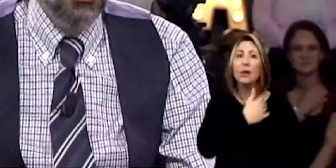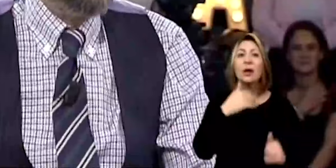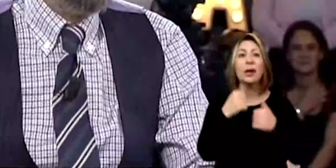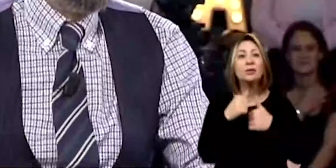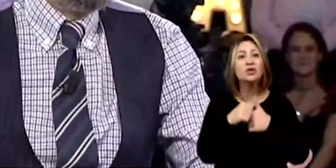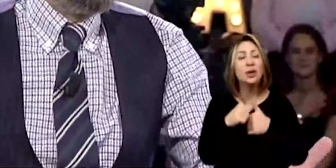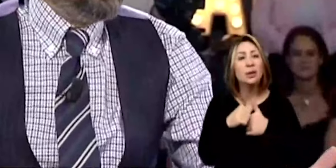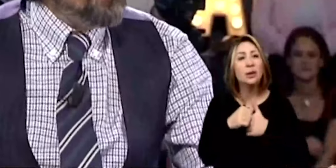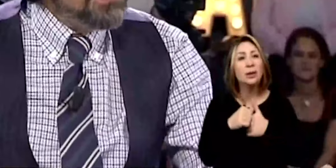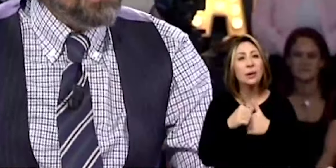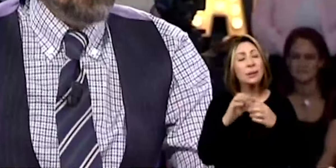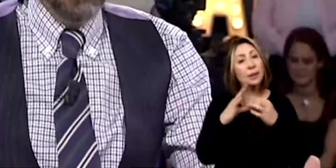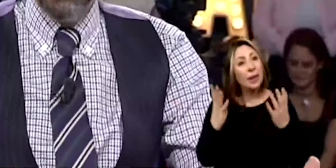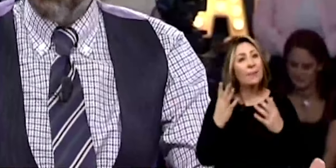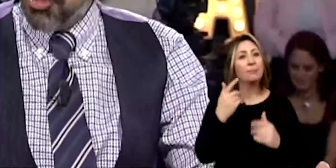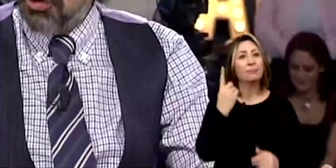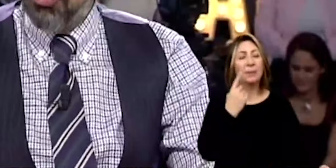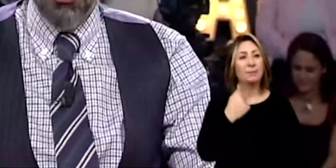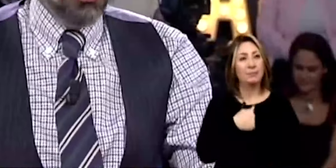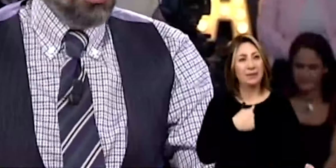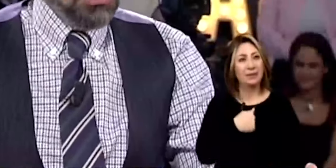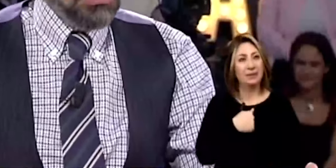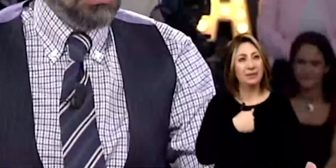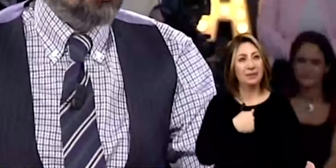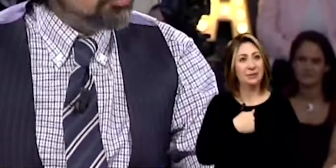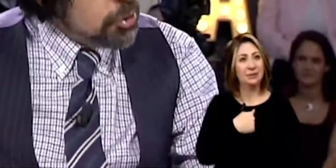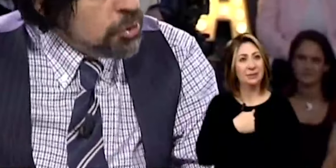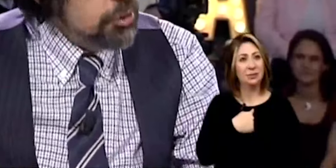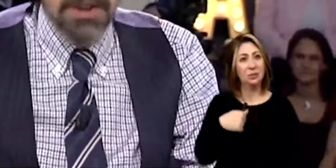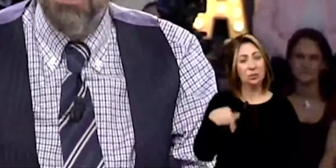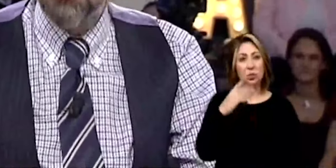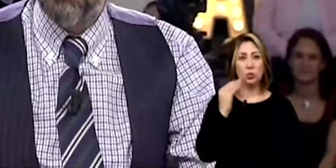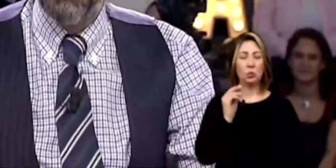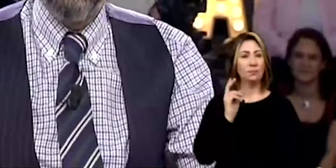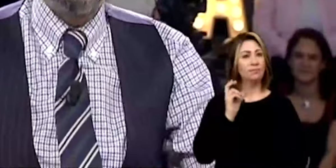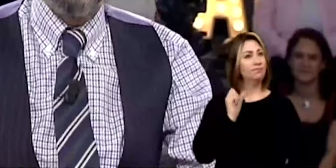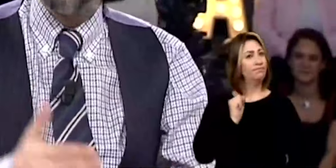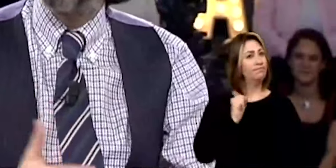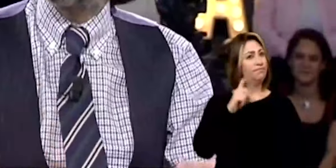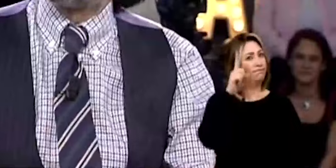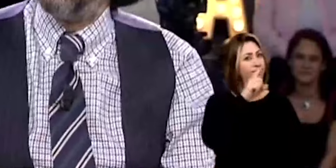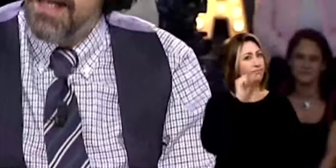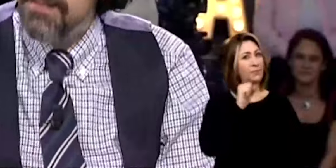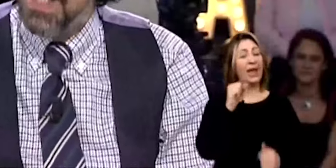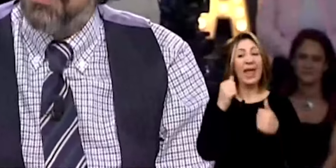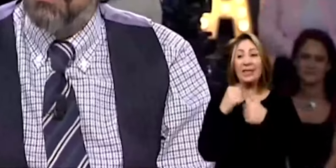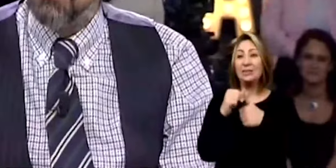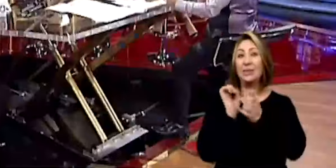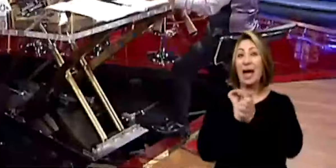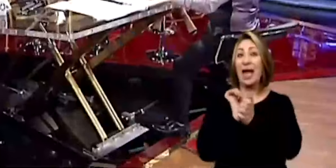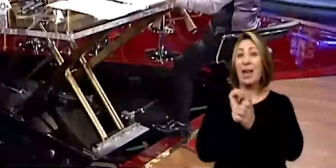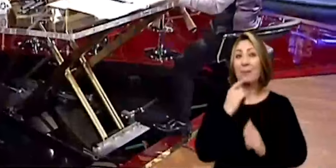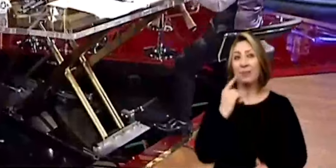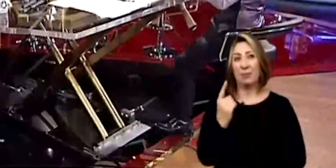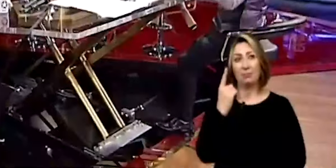eşine, çünkü bir de biz çok tutucuyuzdur değil mi bazı konularda? Mesela eşimize ailem der.